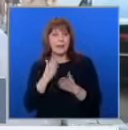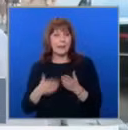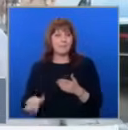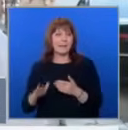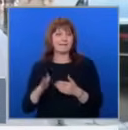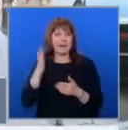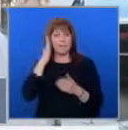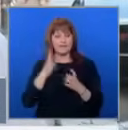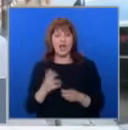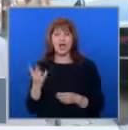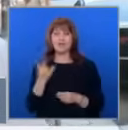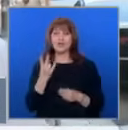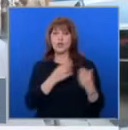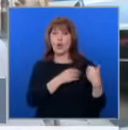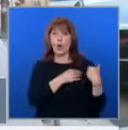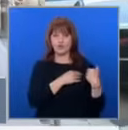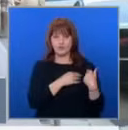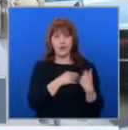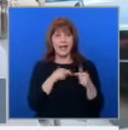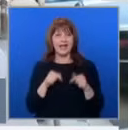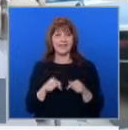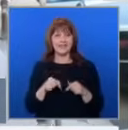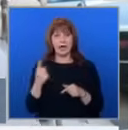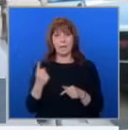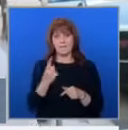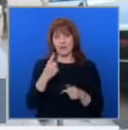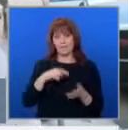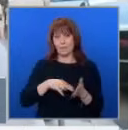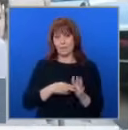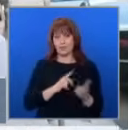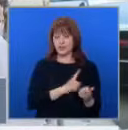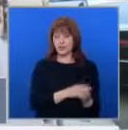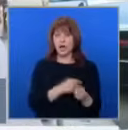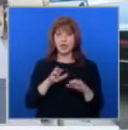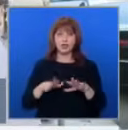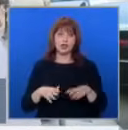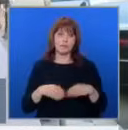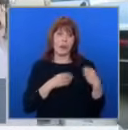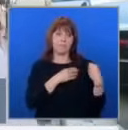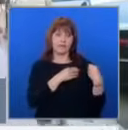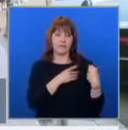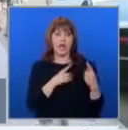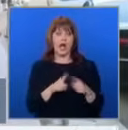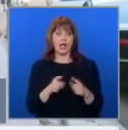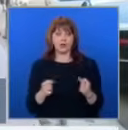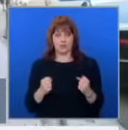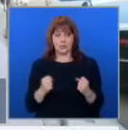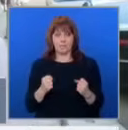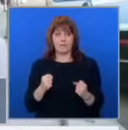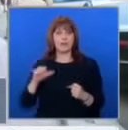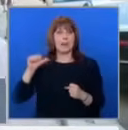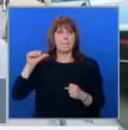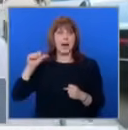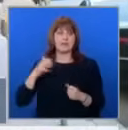му отговорност е, че сега е първо политическа сила и нека да си поема отговорността като стабилна партия, която